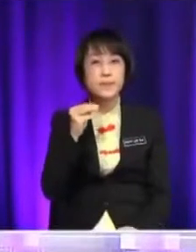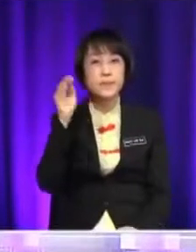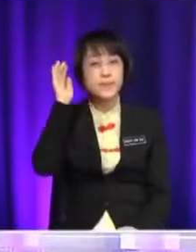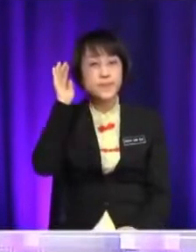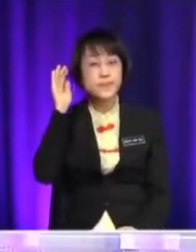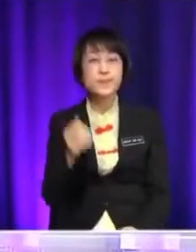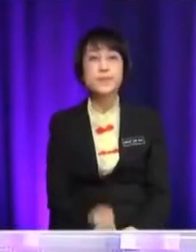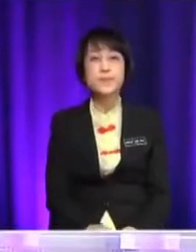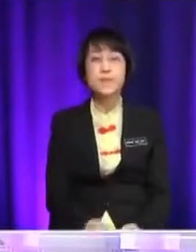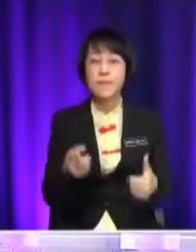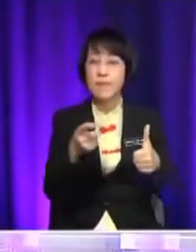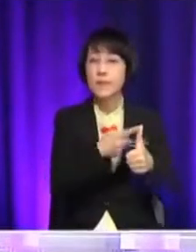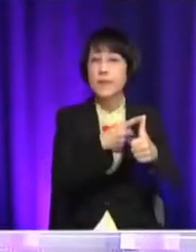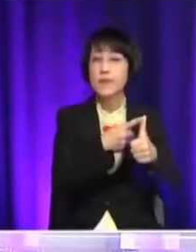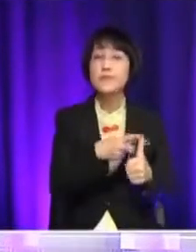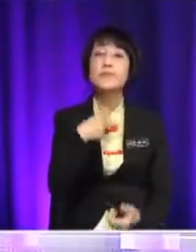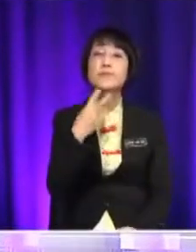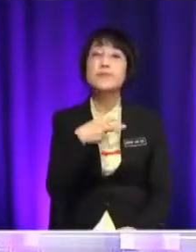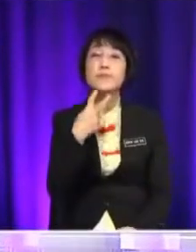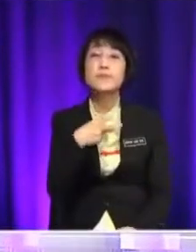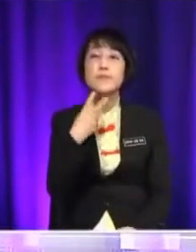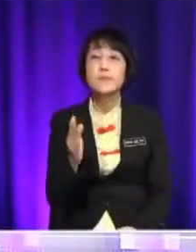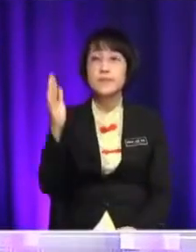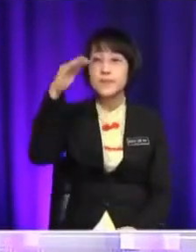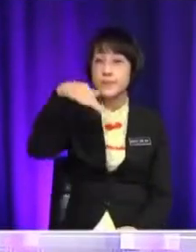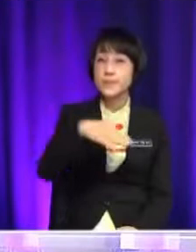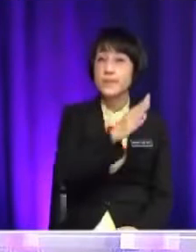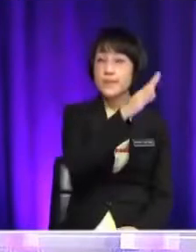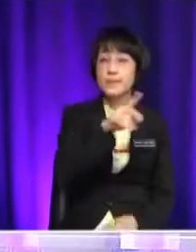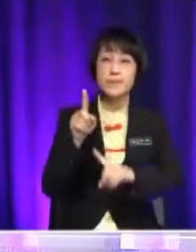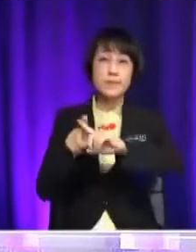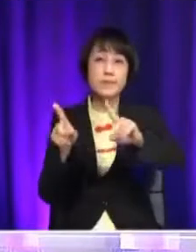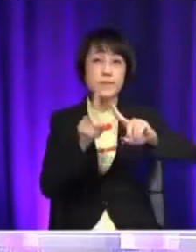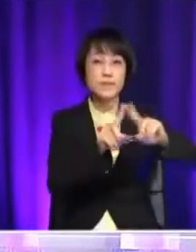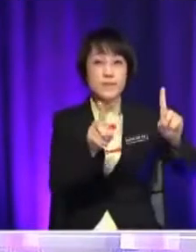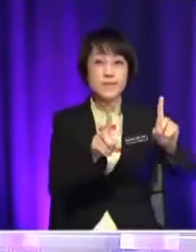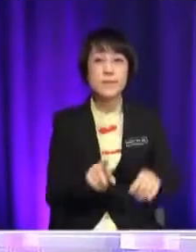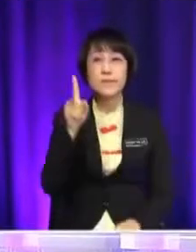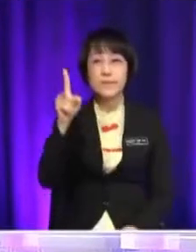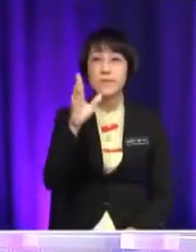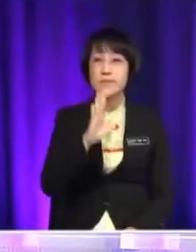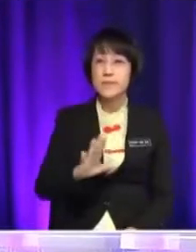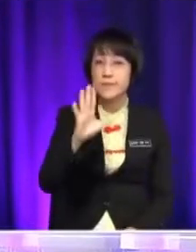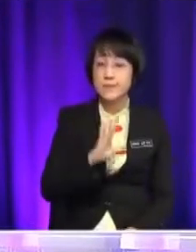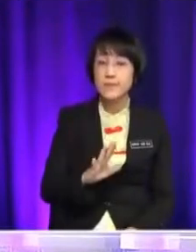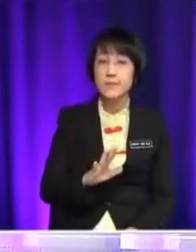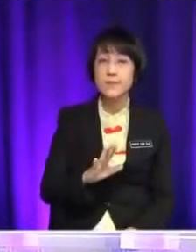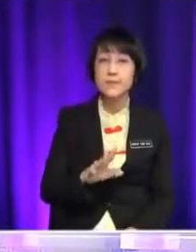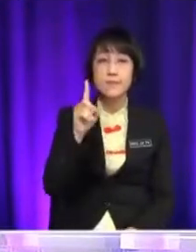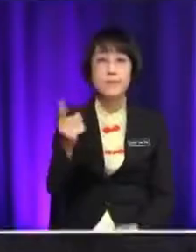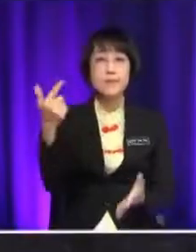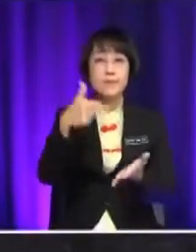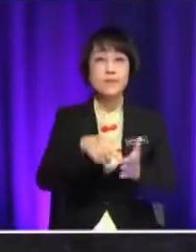dengan jelas ialah satu, intonasinya berbeza. Ya, betul. Dan juga satu macam formal, satu macam sedikit kurang formal cikgu. Ya,